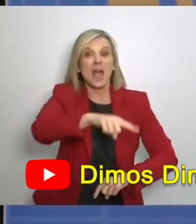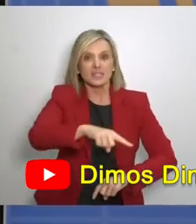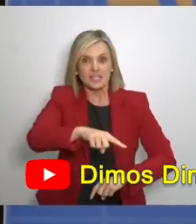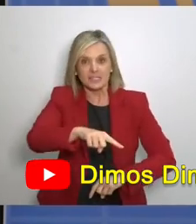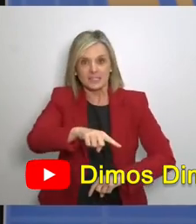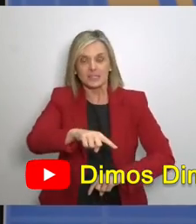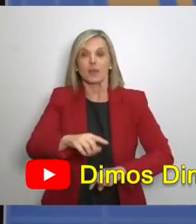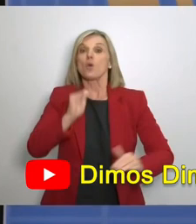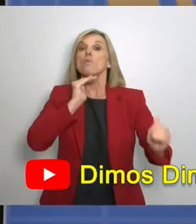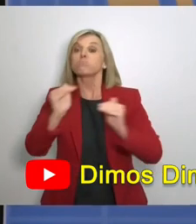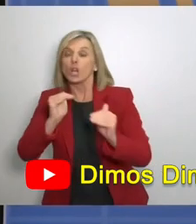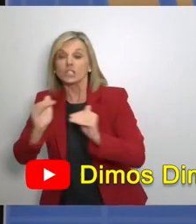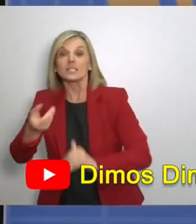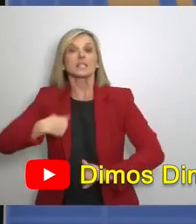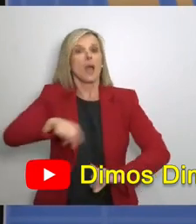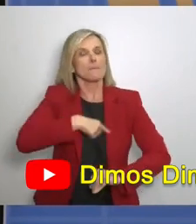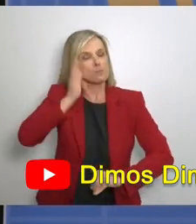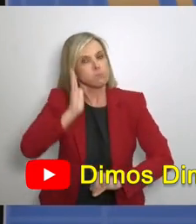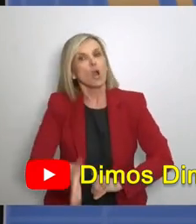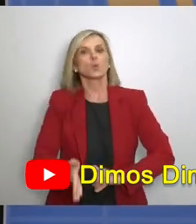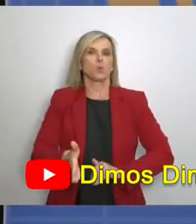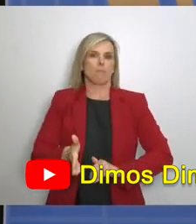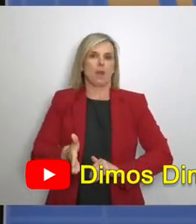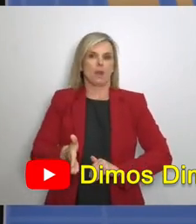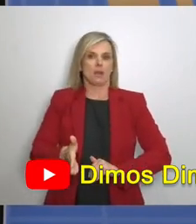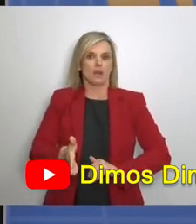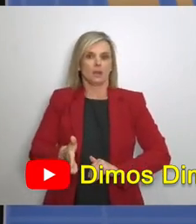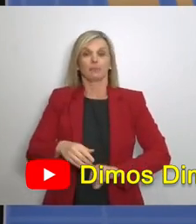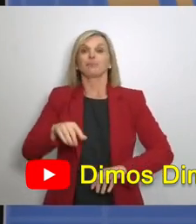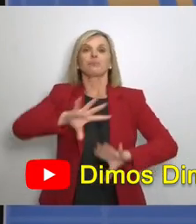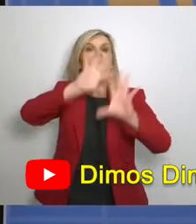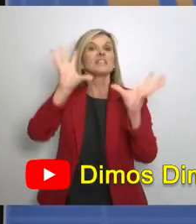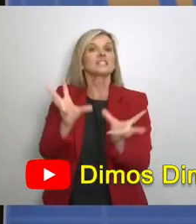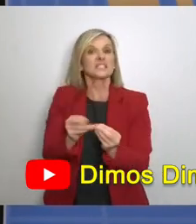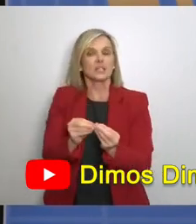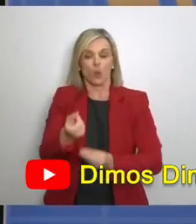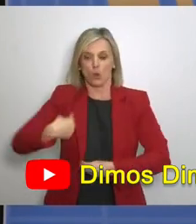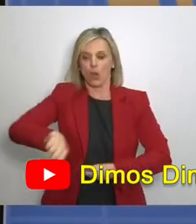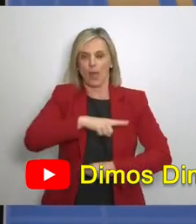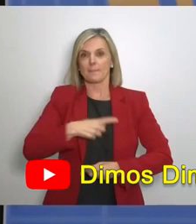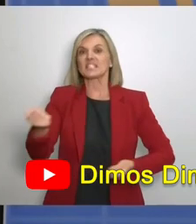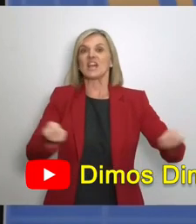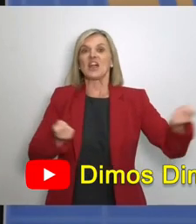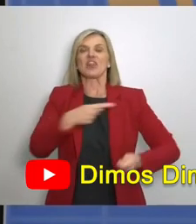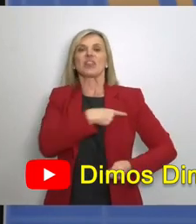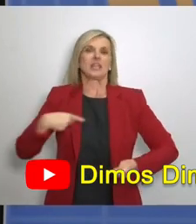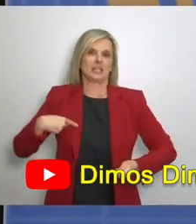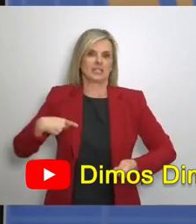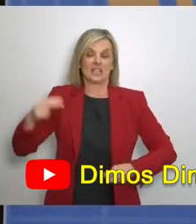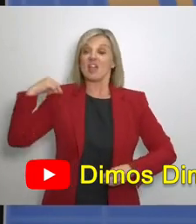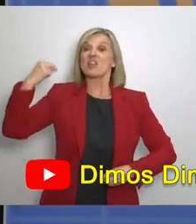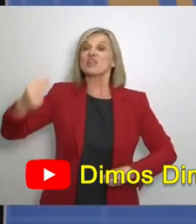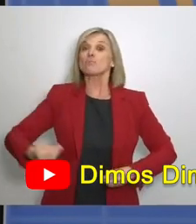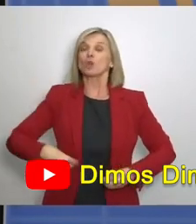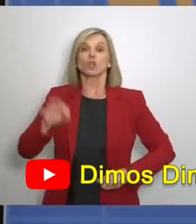ακουμπάει τον έλληνα πολίτη παντι τρόπος έρχεται το σύνολο ως διοίκηση το σύνολο των ελλήνων πολιτών το δημόσιο